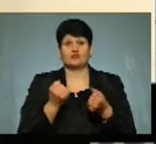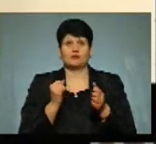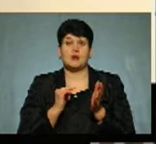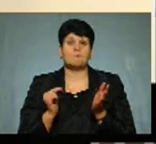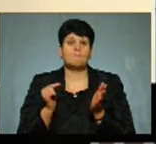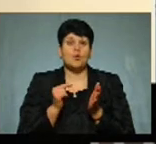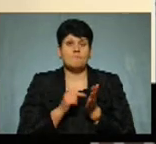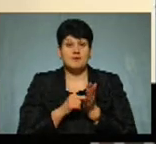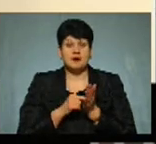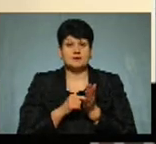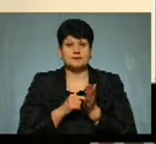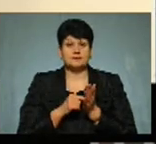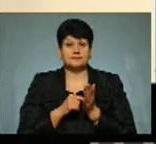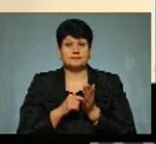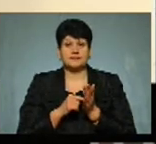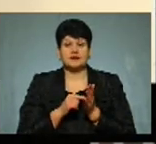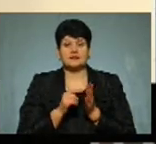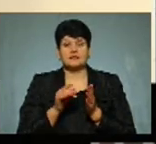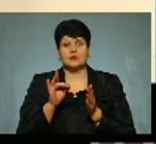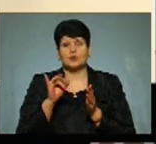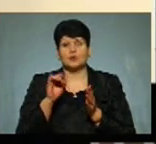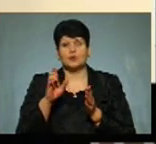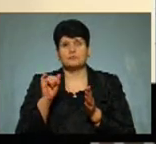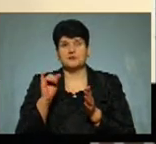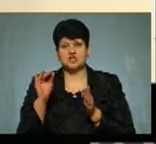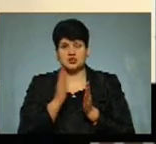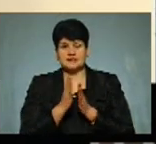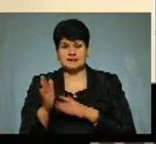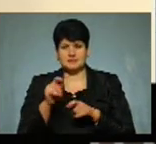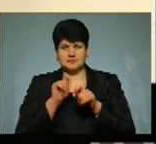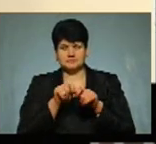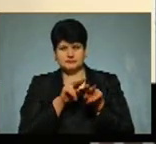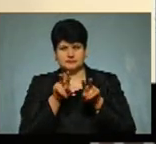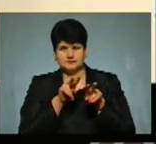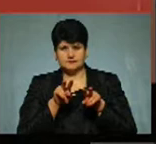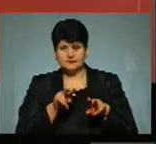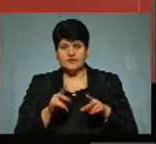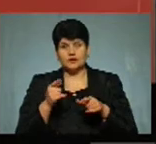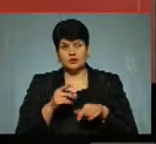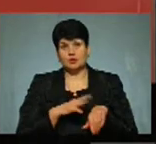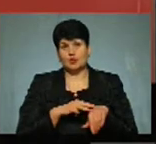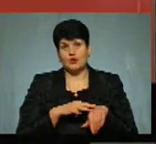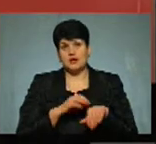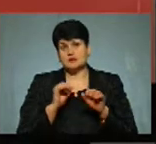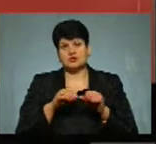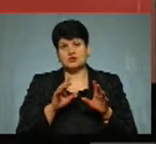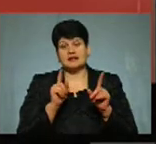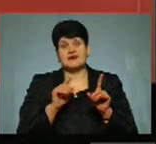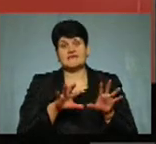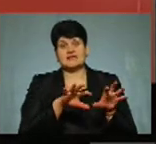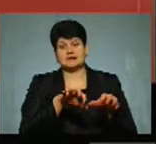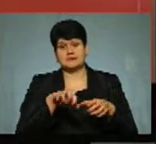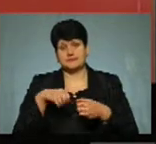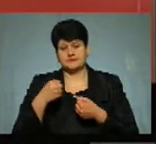під орієнтир в системі рубіж. І тоді вже національна поліція, патрульна поліція буде, може навіть